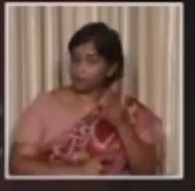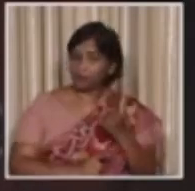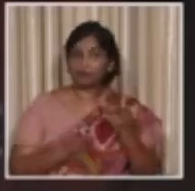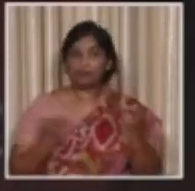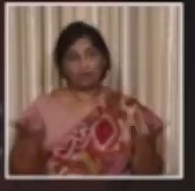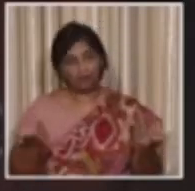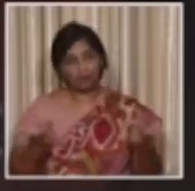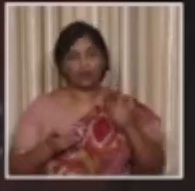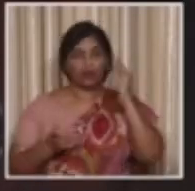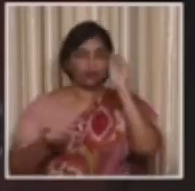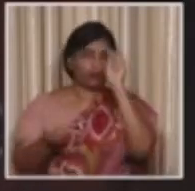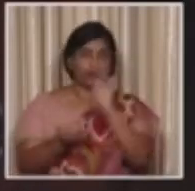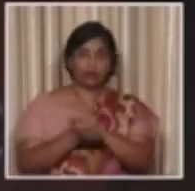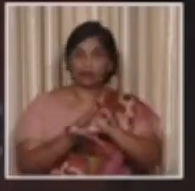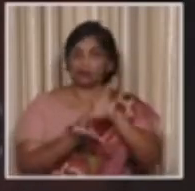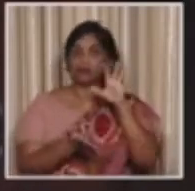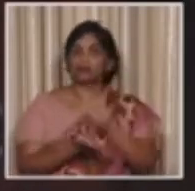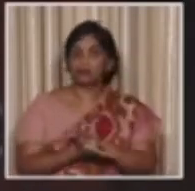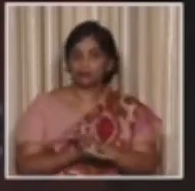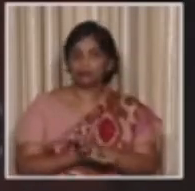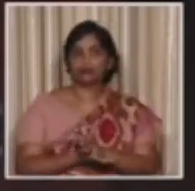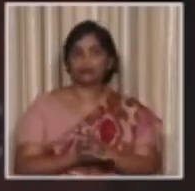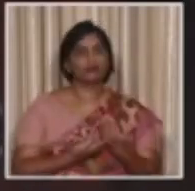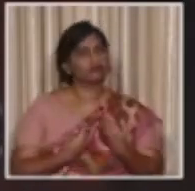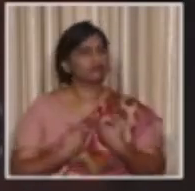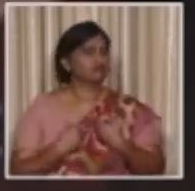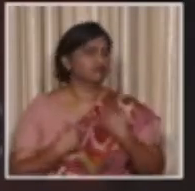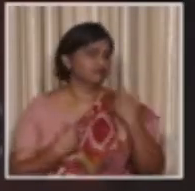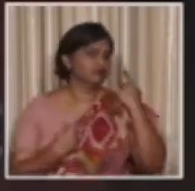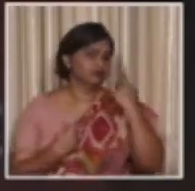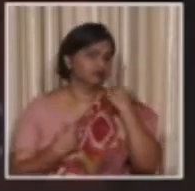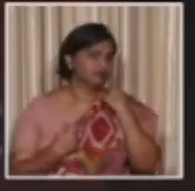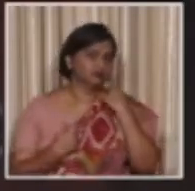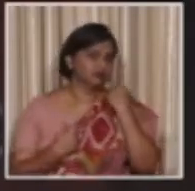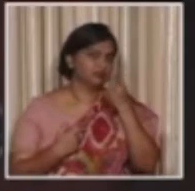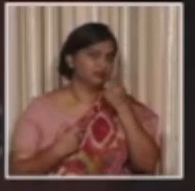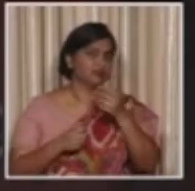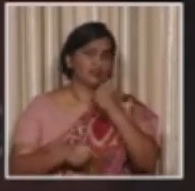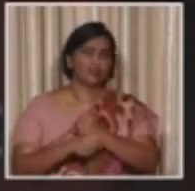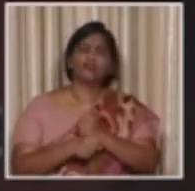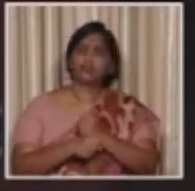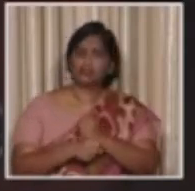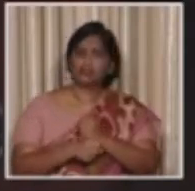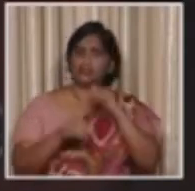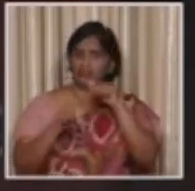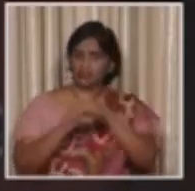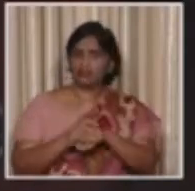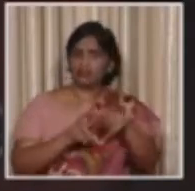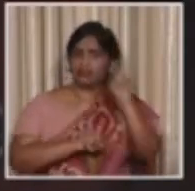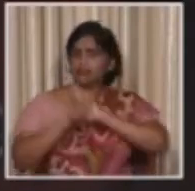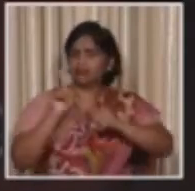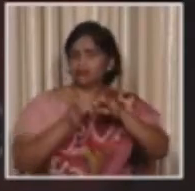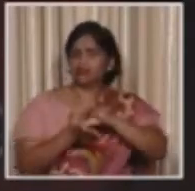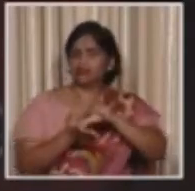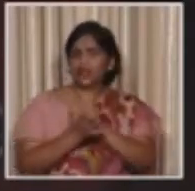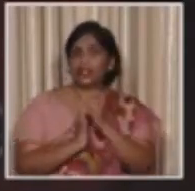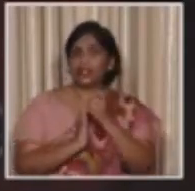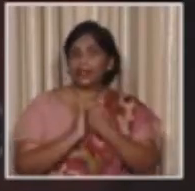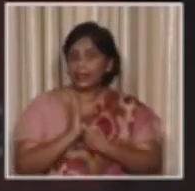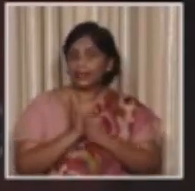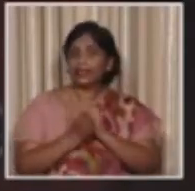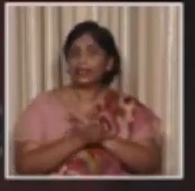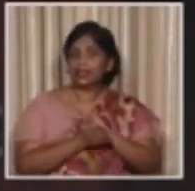බැරි නම් ඒ ආරක්ෂාව තහවුරු කරන්න. මම හිතනවා ඔබතුමාලා ආණ්ඩුවේ මේ සම්බන්ධයෙන් තීරණයක් ගන්න ඕන. නීතිය හා